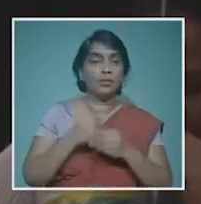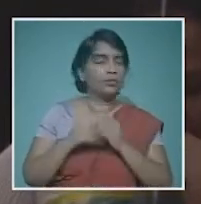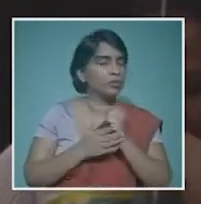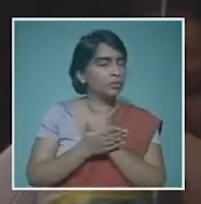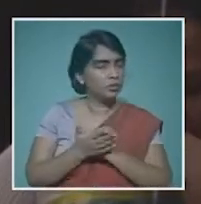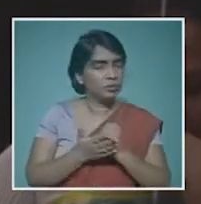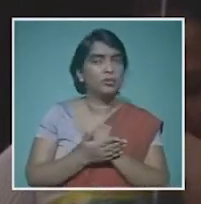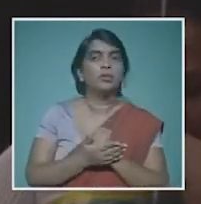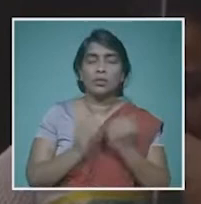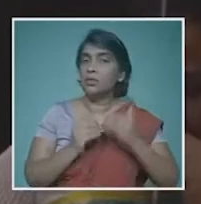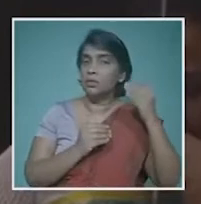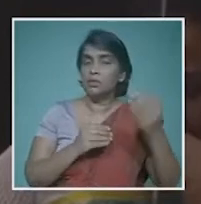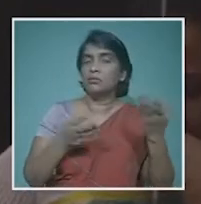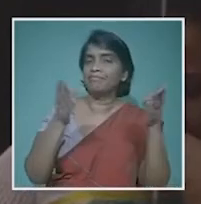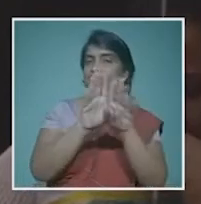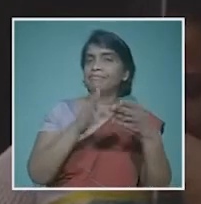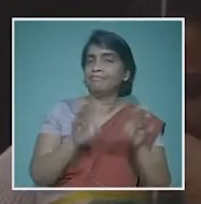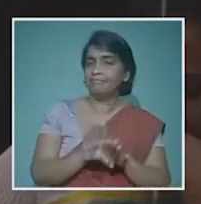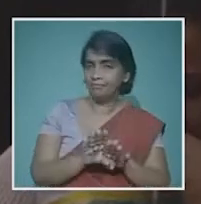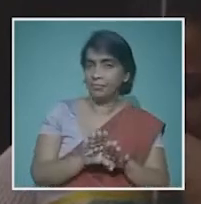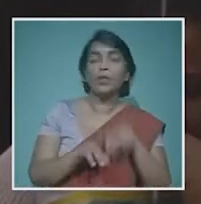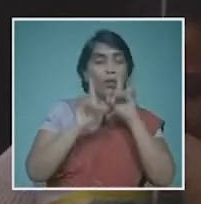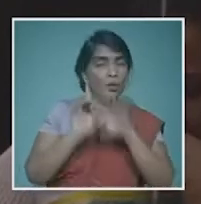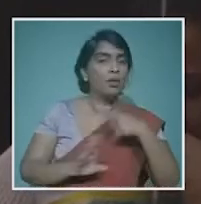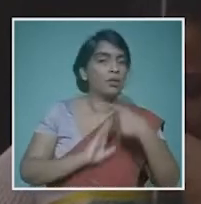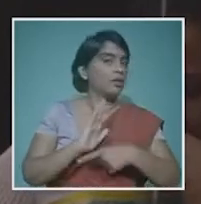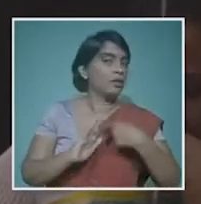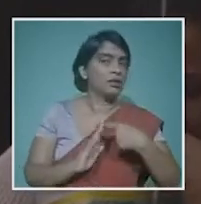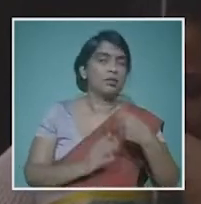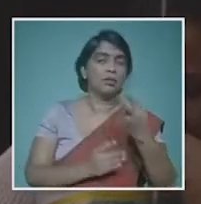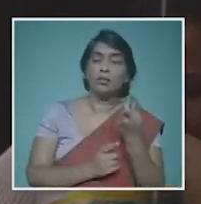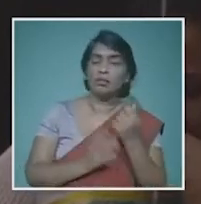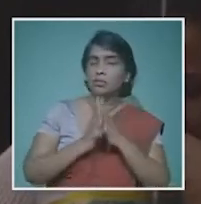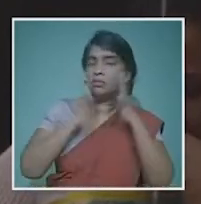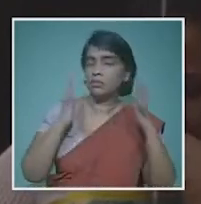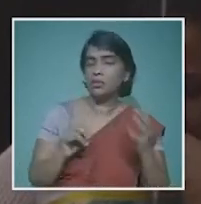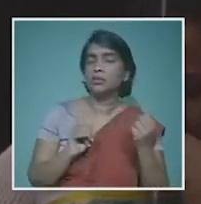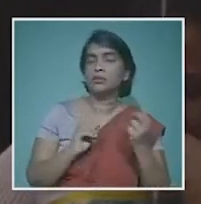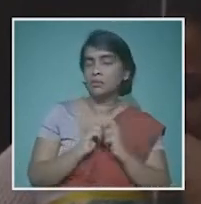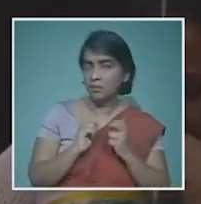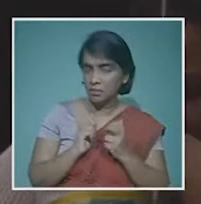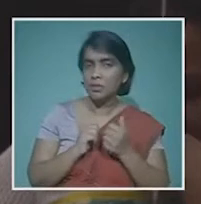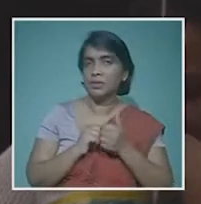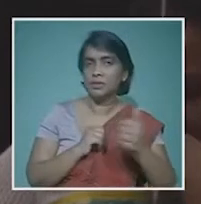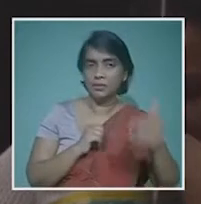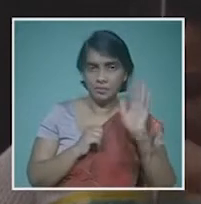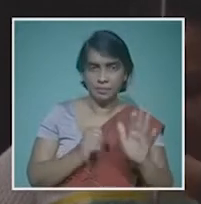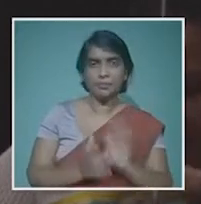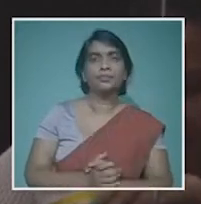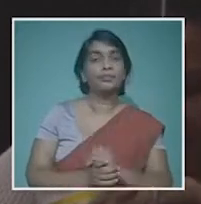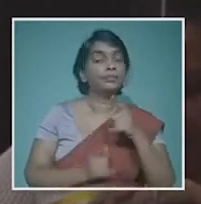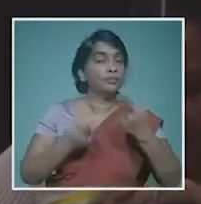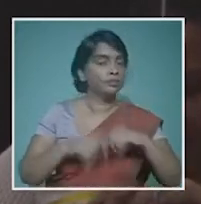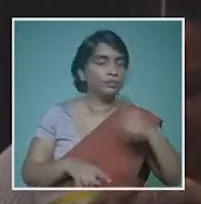සියල්ලම ඉදිරියේදී වැසී යනු ඇත. එයින් රටේ ආර්ථිකය විශාල හානියක් එයින් සිදුවනු ඇත.